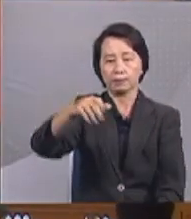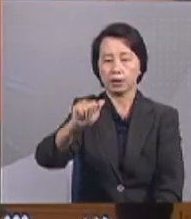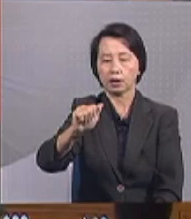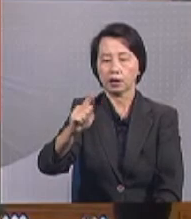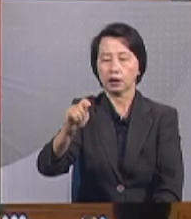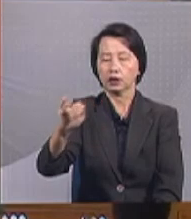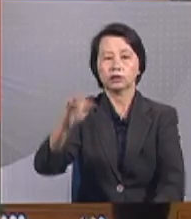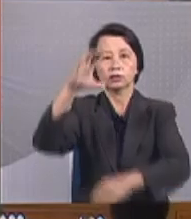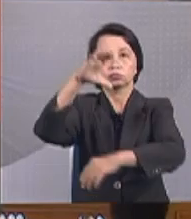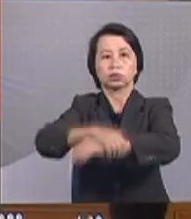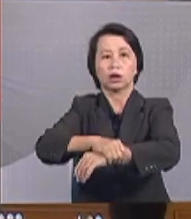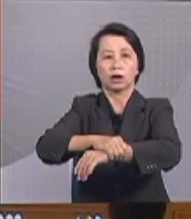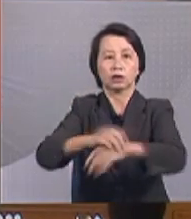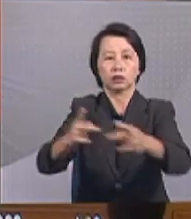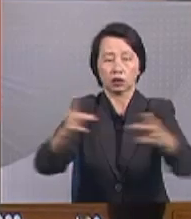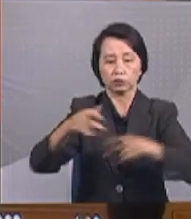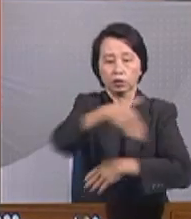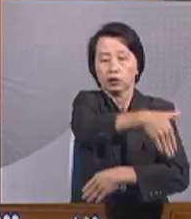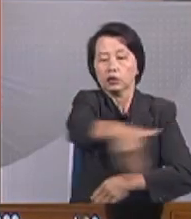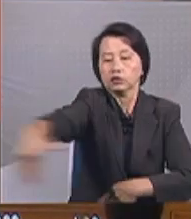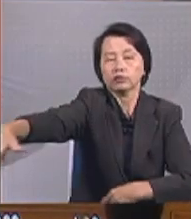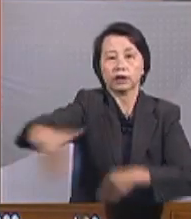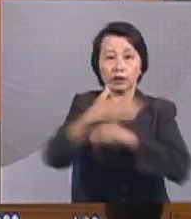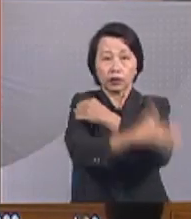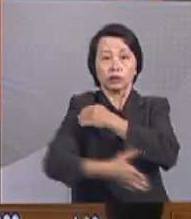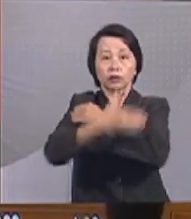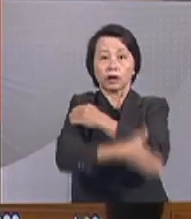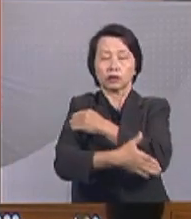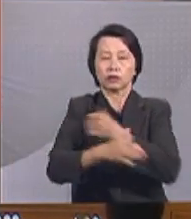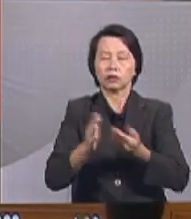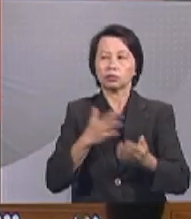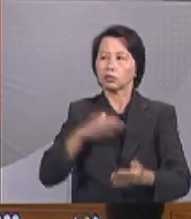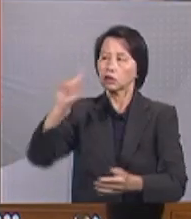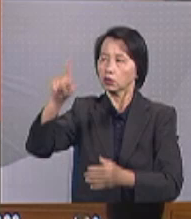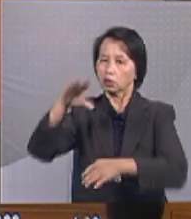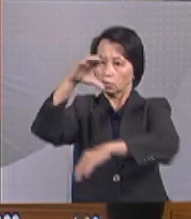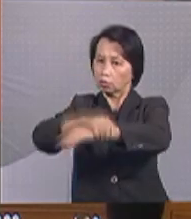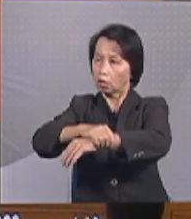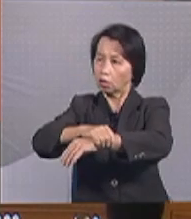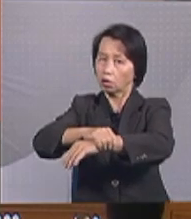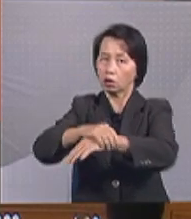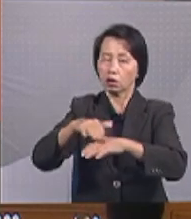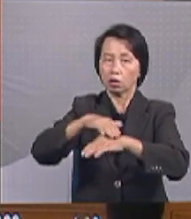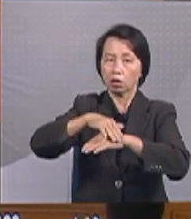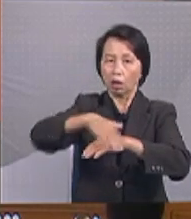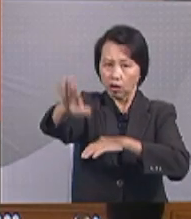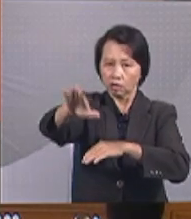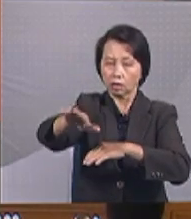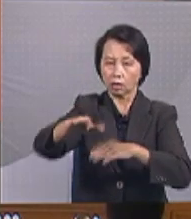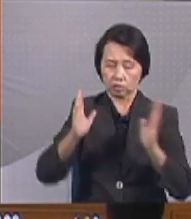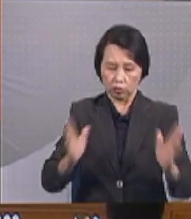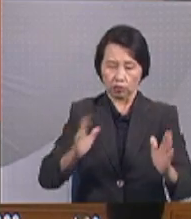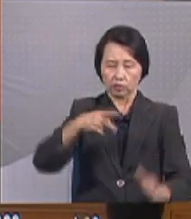ditahan di kawasan sepadan negara. So, soalan saya, adakah mereka yang ditahan ini akan dihantar dalam tempoh PKPB